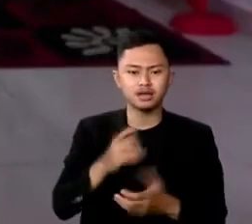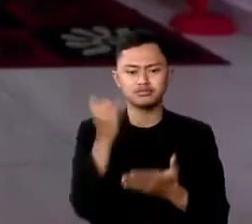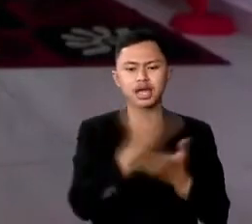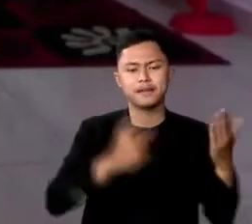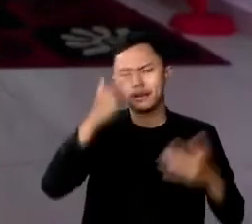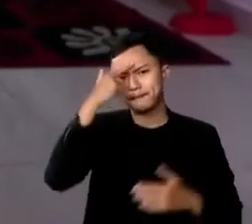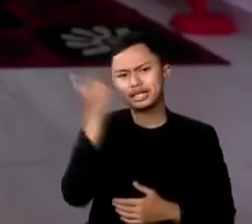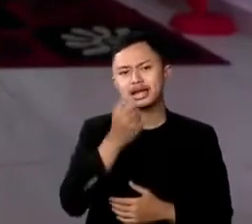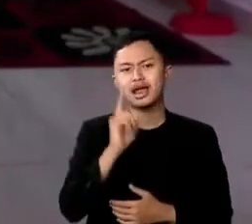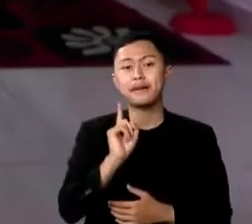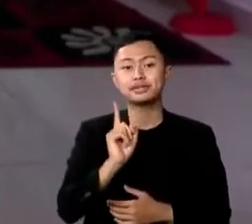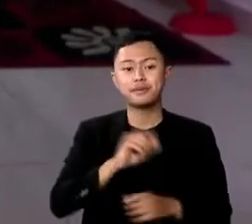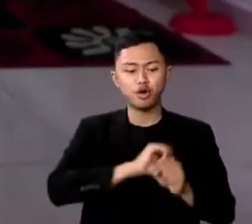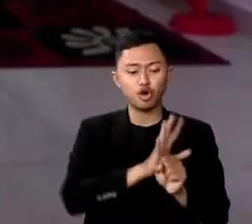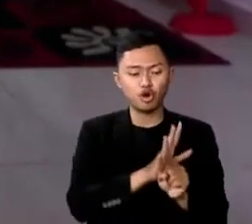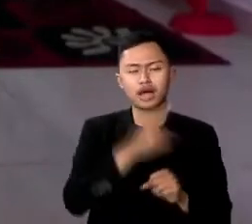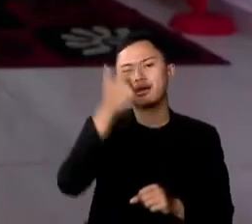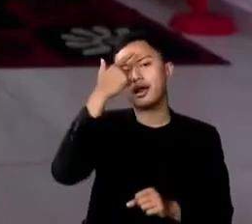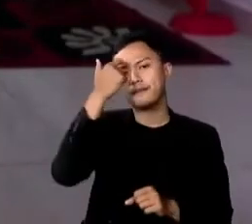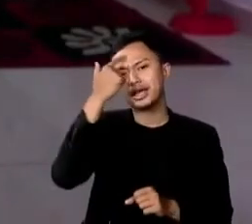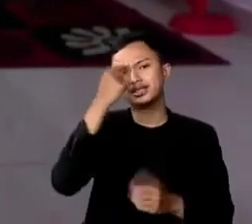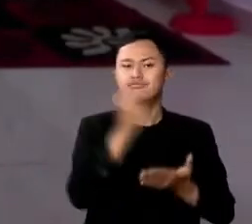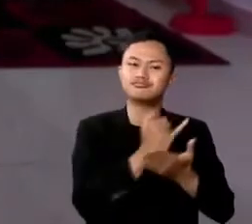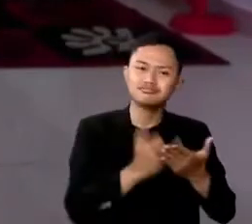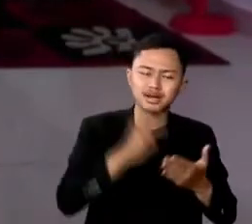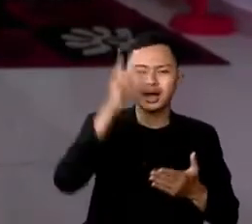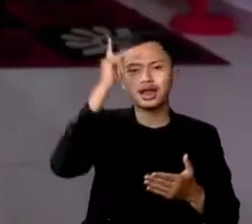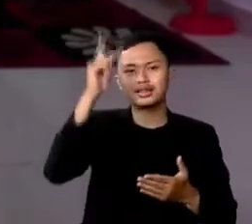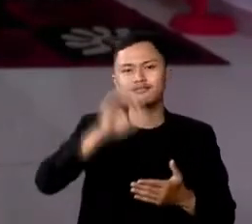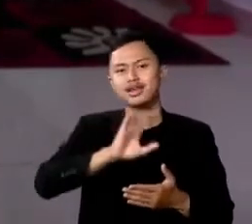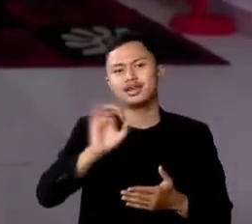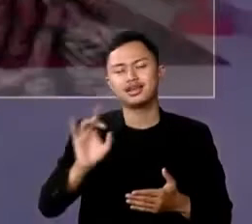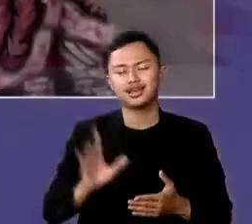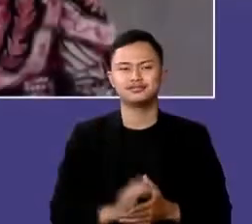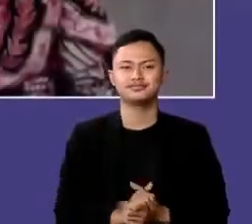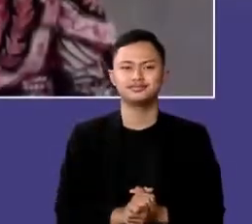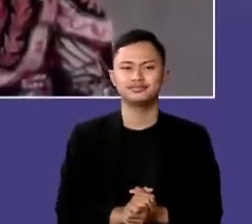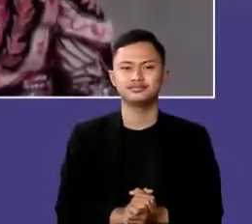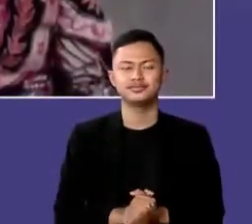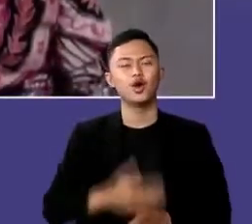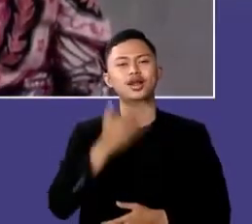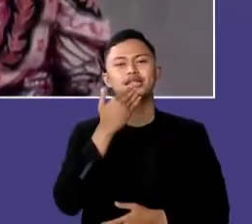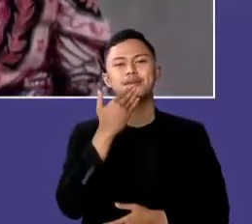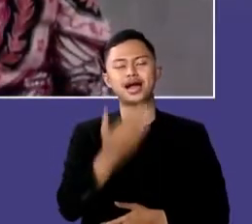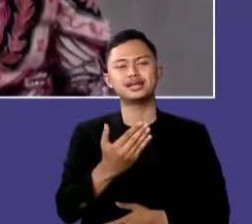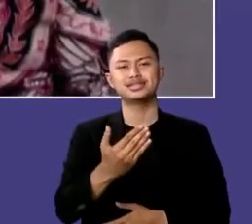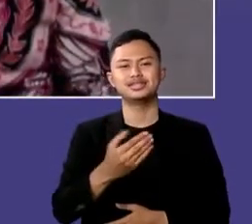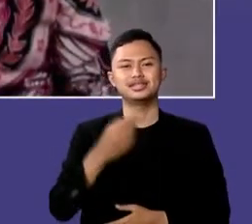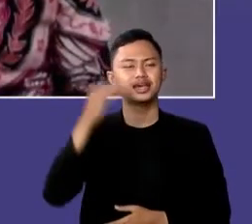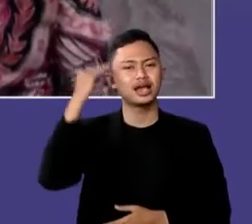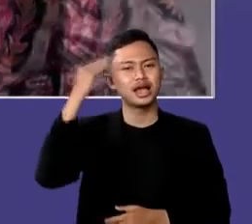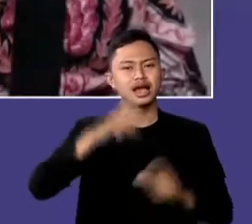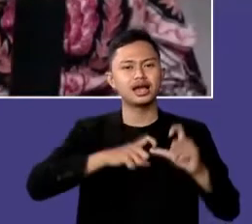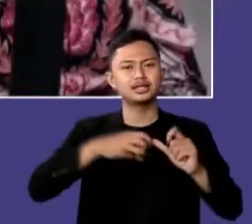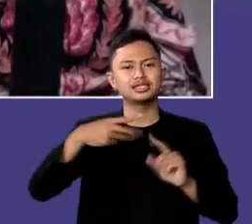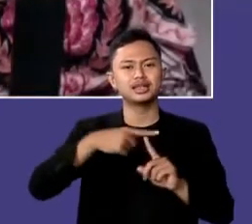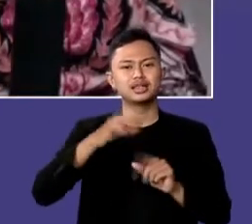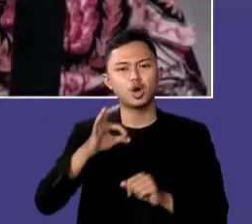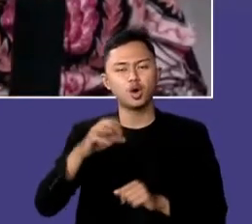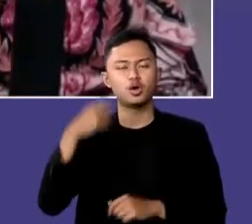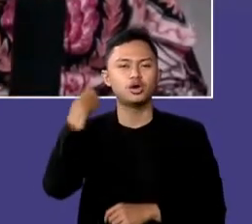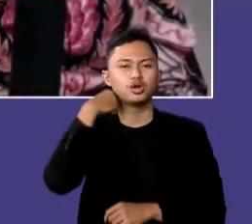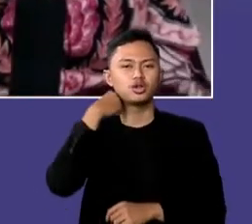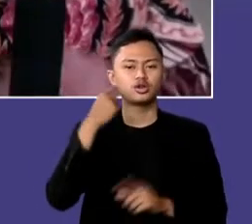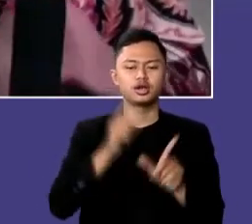diambil dari pandemi copy 19 situ naik terima kasih kazeto dan juga Dokter Yogi sudah